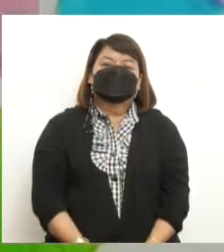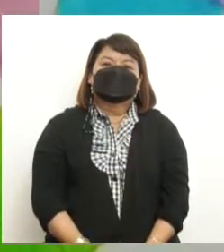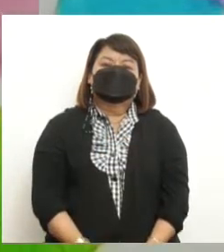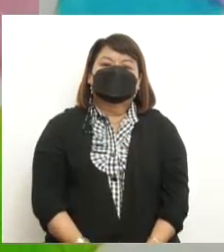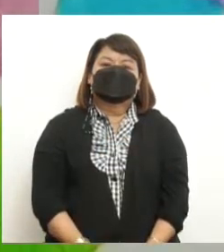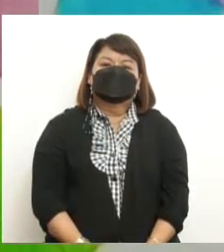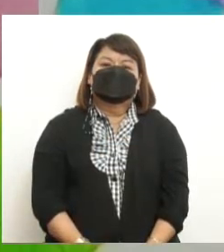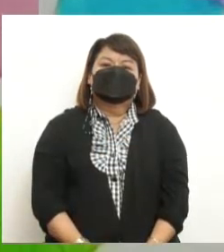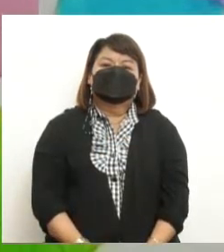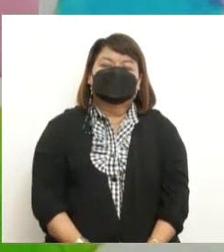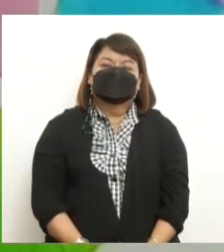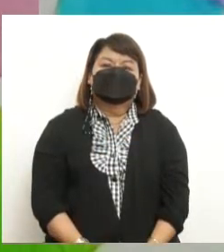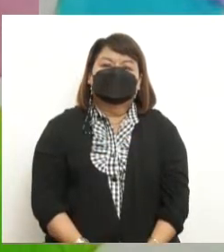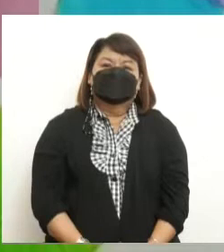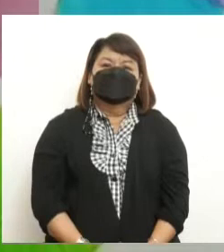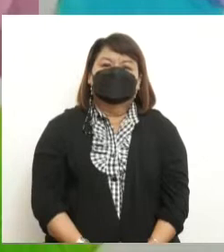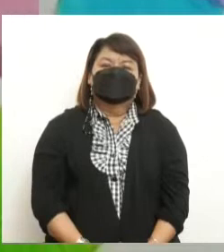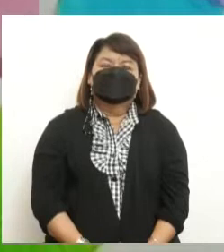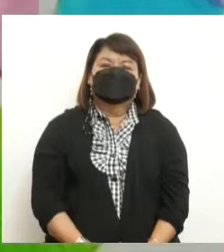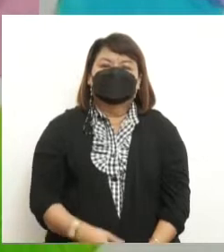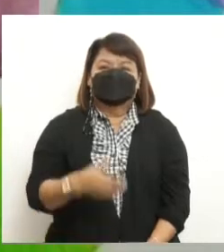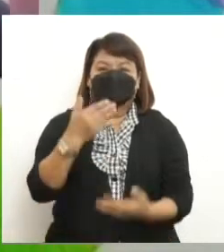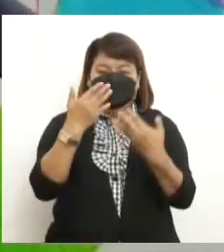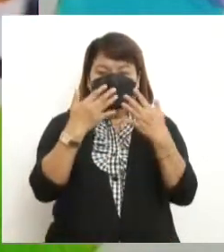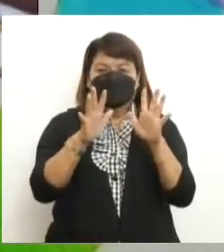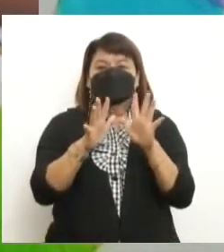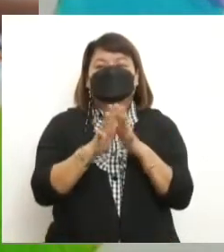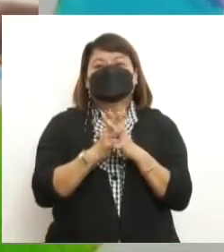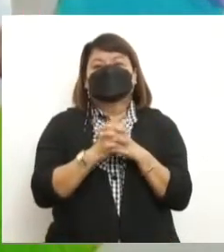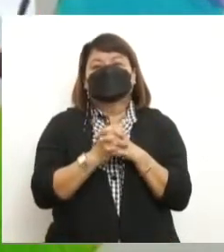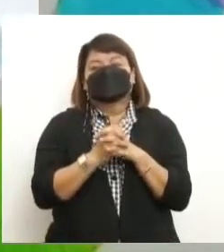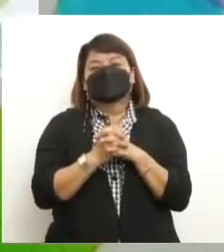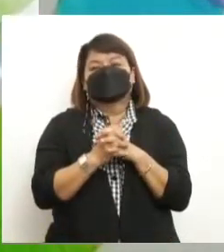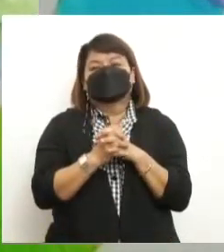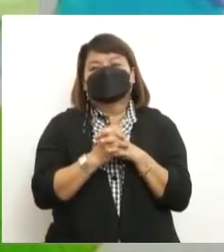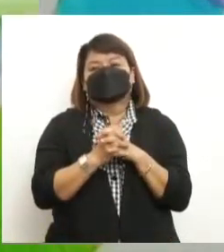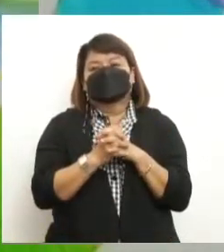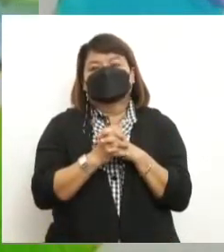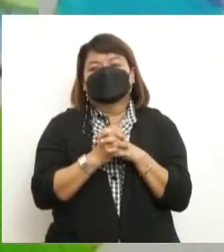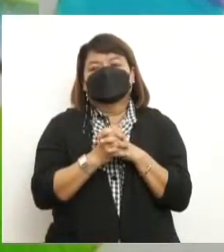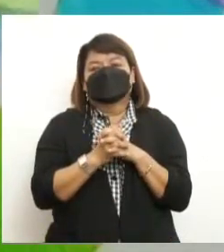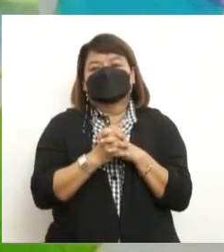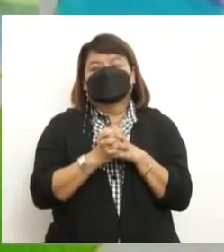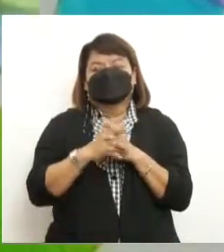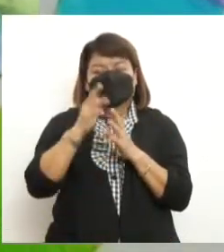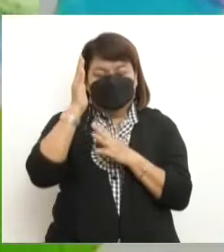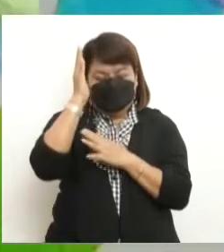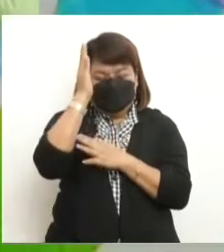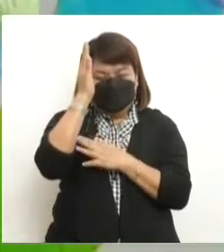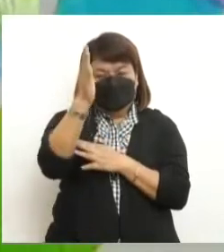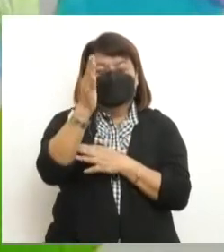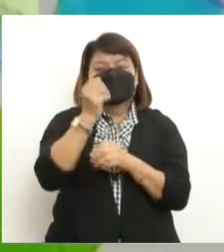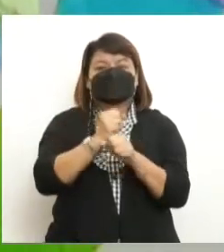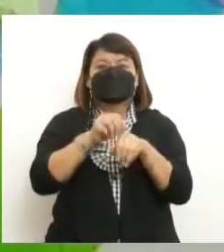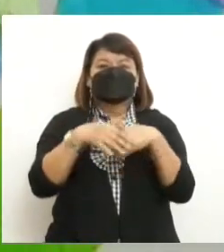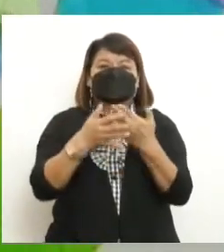โอ้ตอนนี้ขอคุณครูติ๊กระบายสีเสร็จแล้วใช่ไหมคะ ค่ะเรียบร้อยแล้วค่ะ แล้วขั้นตอนต่อไปคุณครูคะทำยังไงต่